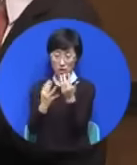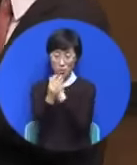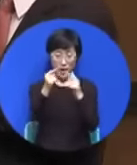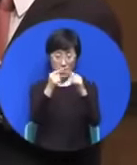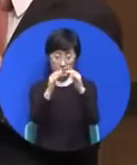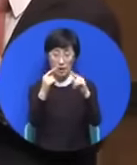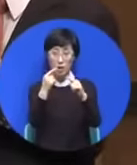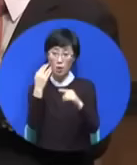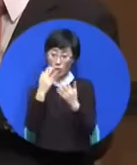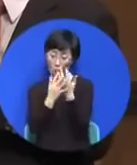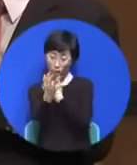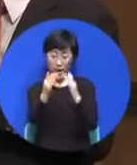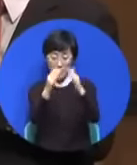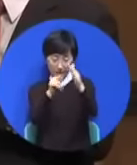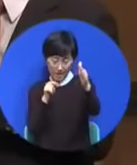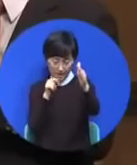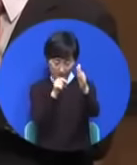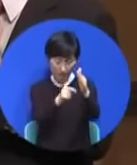보이지만